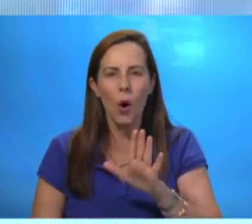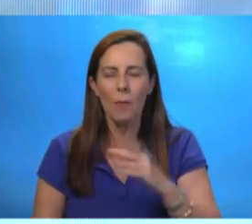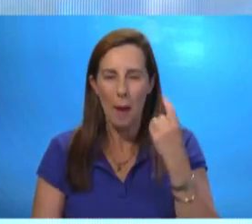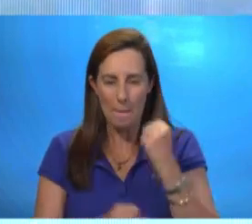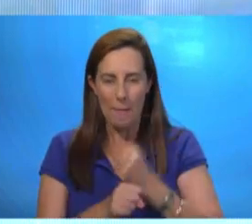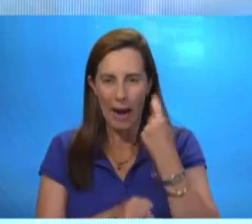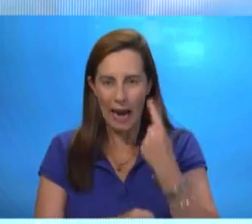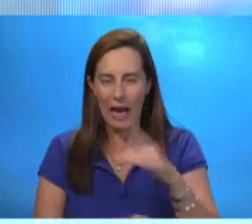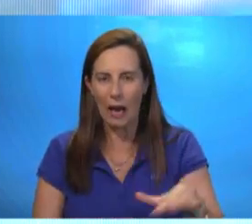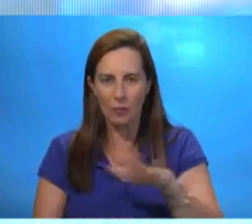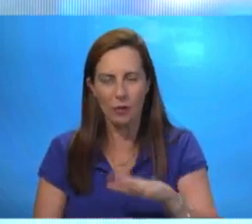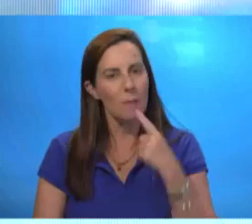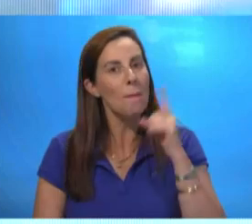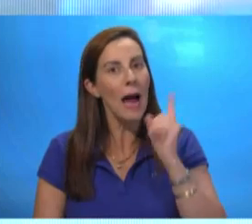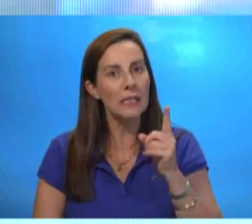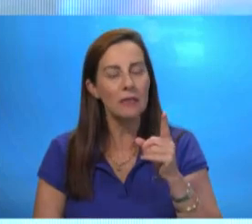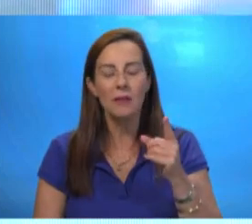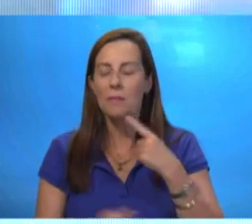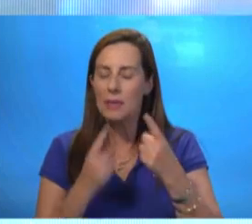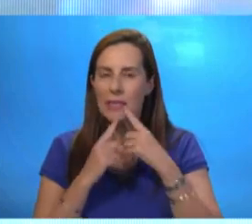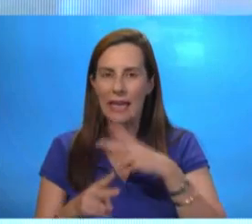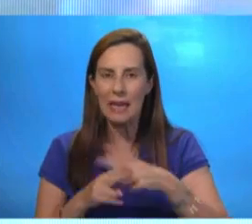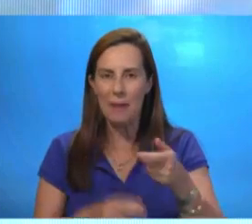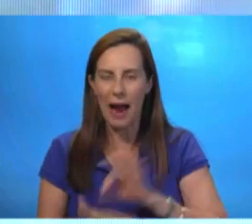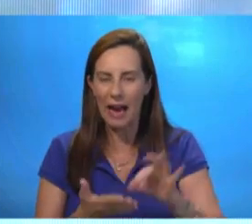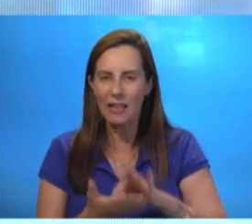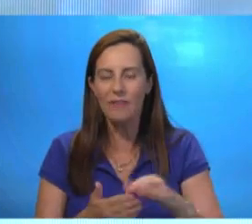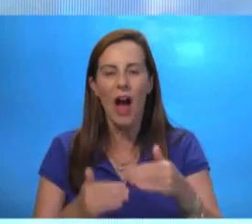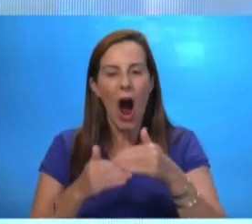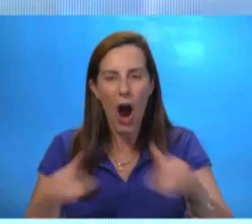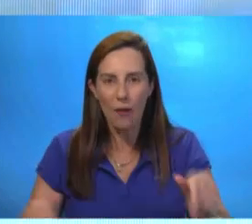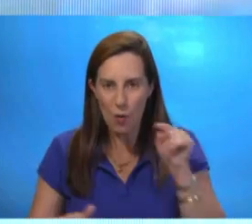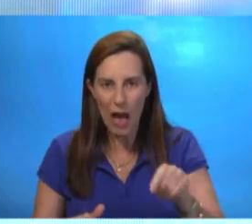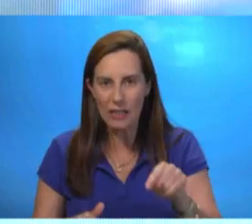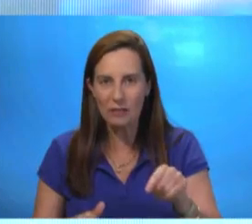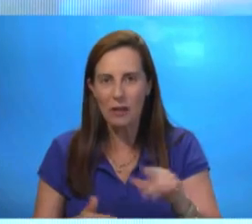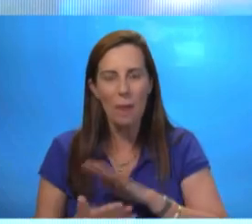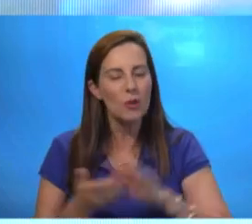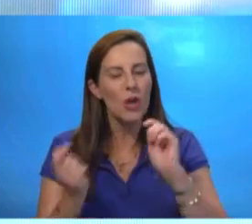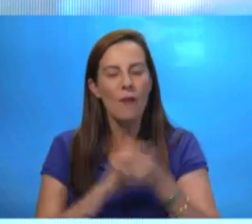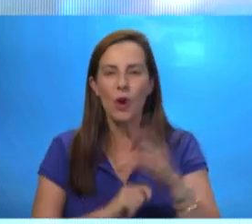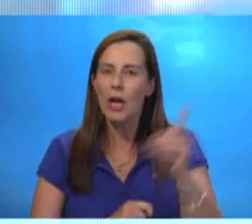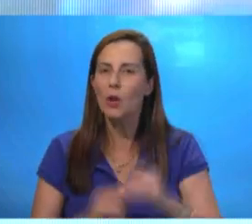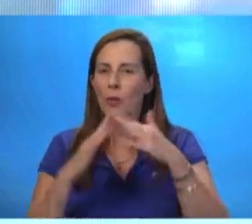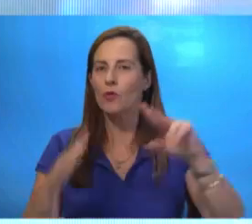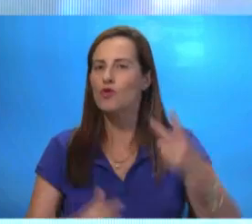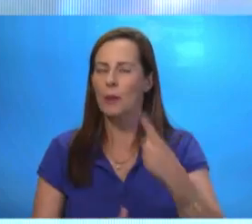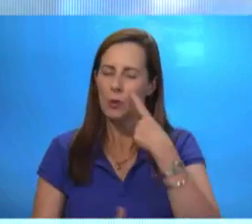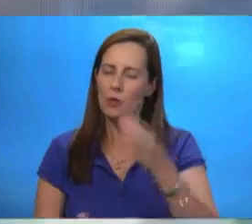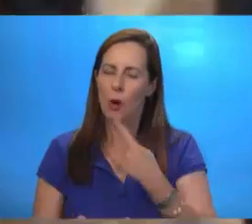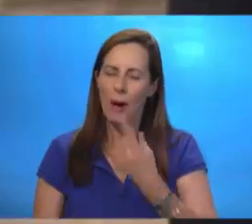אסד באזור מזהיר בשיחה בלעדית עם ערן זינגר, הגבול בגולן פשוט יהפוך לדרום לבנון 2. מן הדברים,